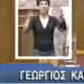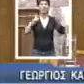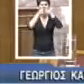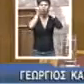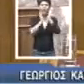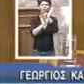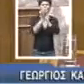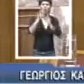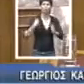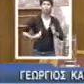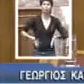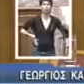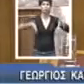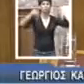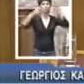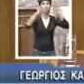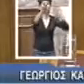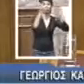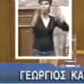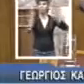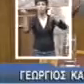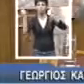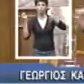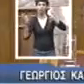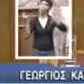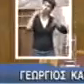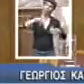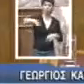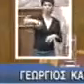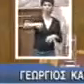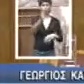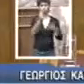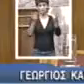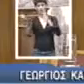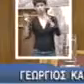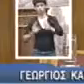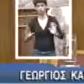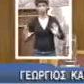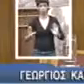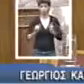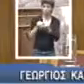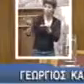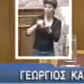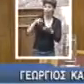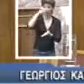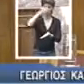από τα δημόσια κτίρια, να τα αφαιρέσουμε αύριο από τα δικαστήρια, μακριά από την εκκλησία, είναι επιλαπτική.